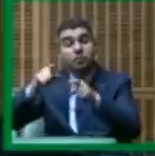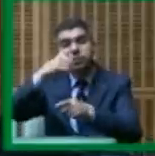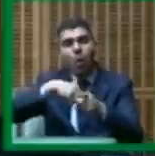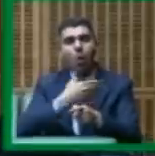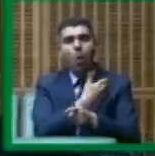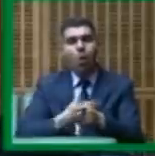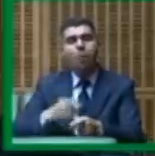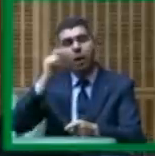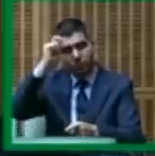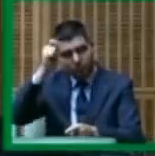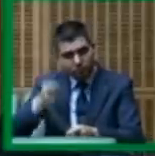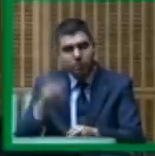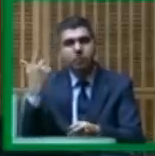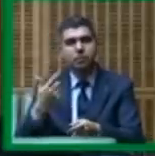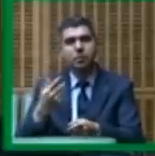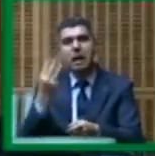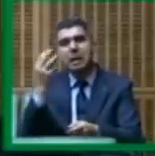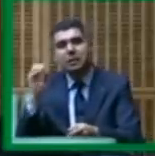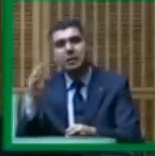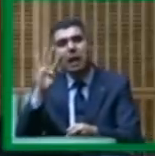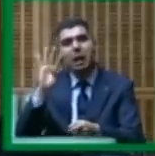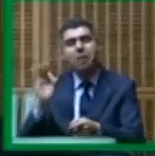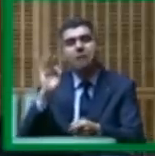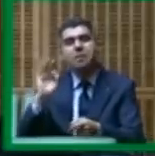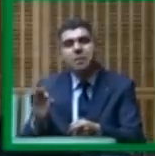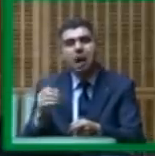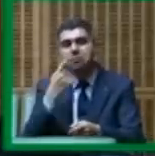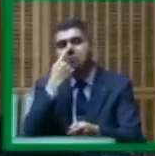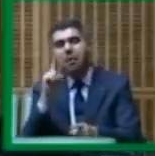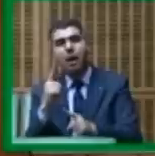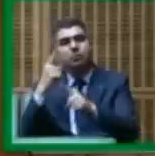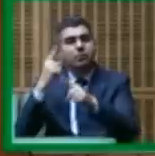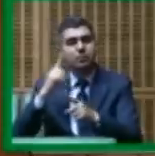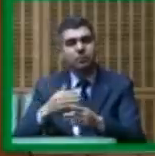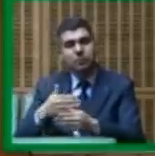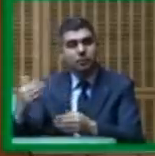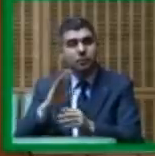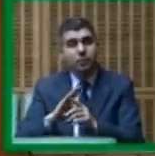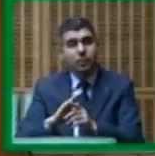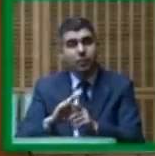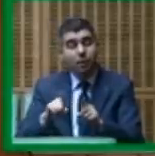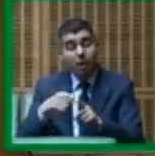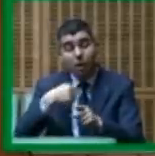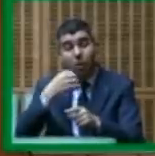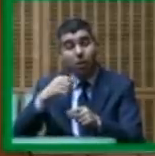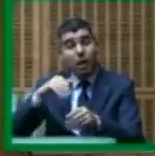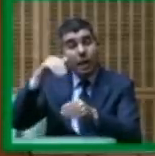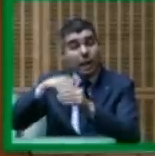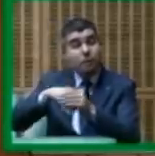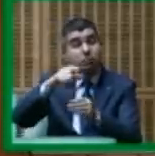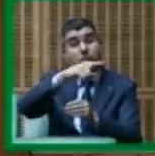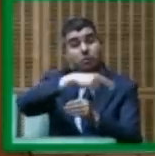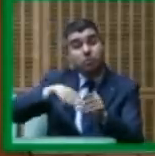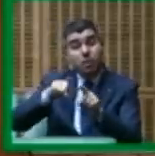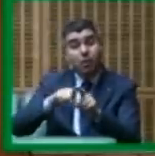ما عبروش على الرأي ديالهم، في حين أن المعارضة البعض منها وبعض الرموز ديالها ما تنعممش، ماشي كل شيء، كاين الناس